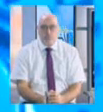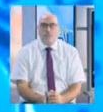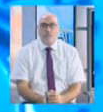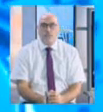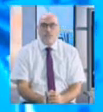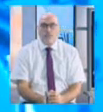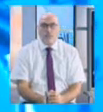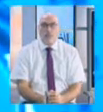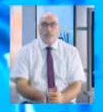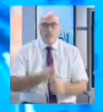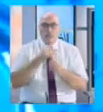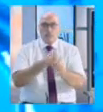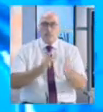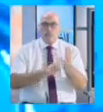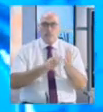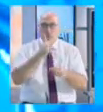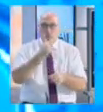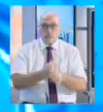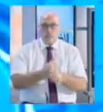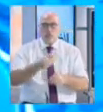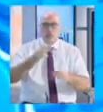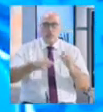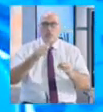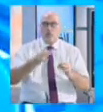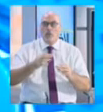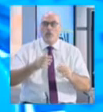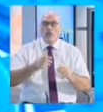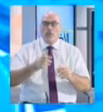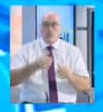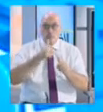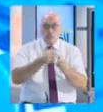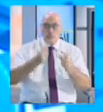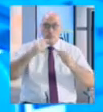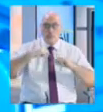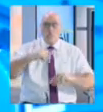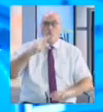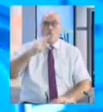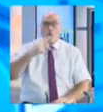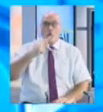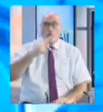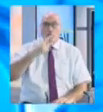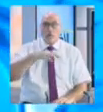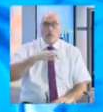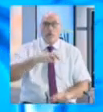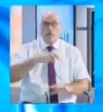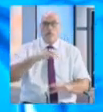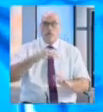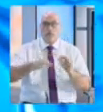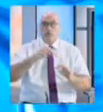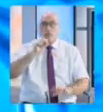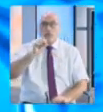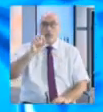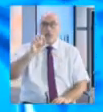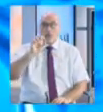وعملا بأحكام المادة 11 من قانون الإجراءات الجزائية، يعلم وكيل الجمهورية لدى محكمة سوقهراس الرأي